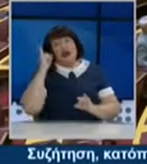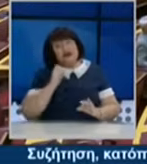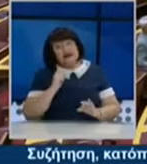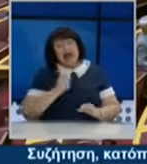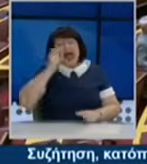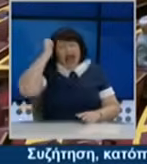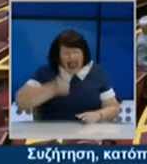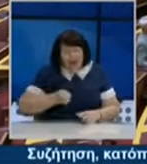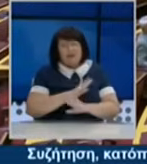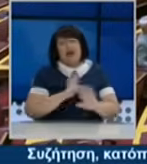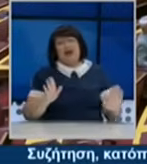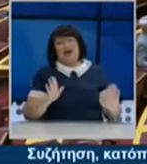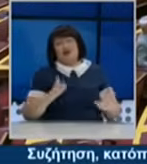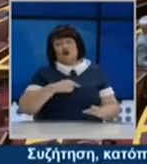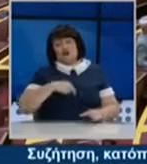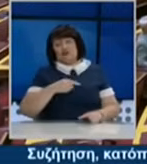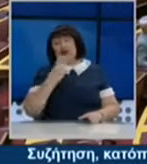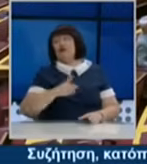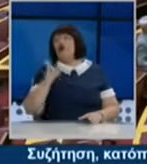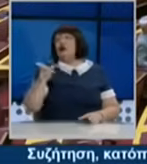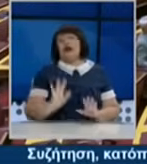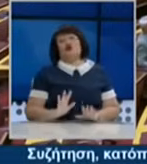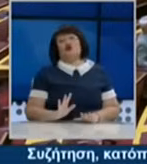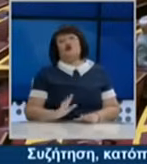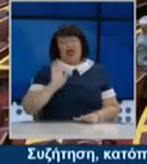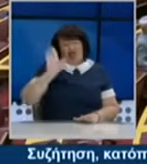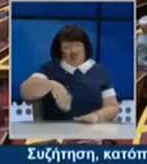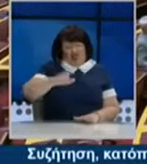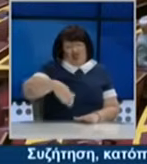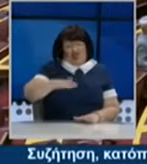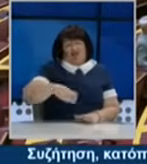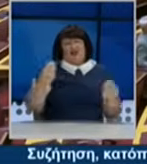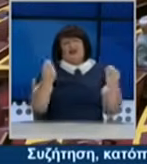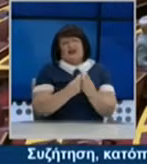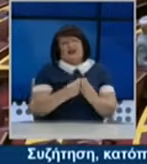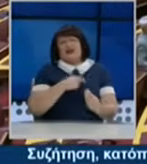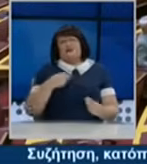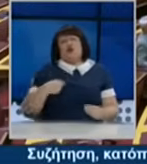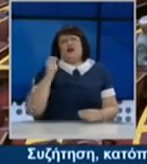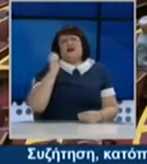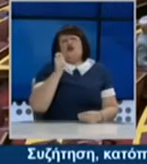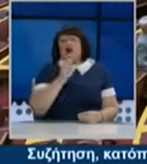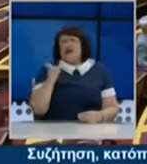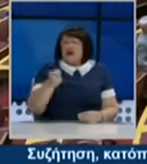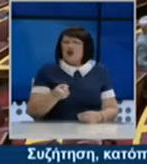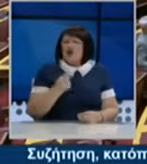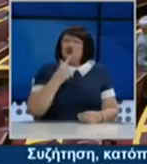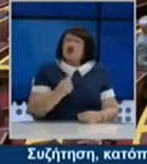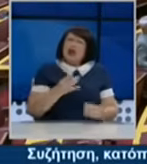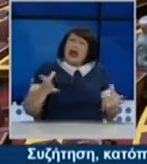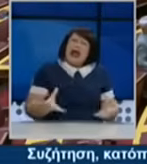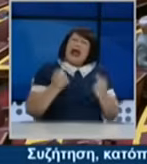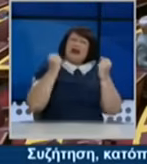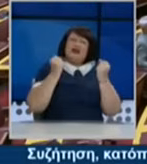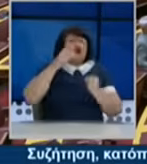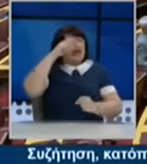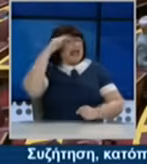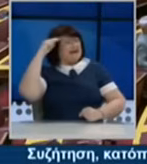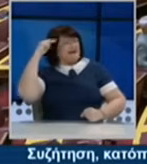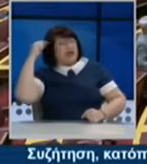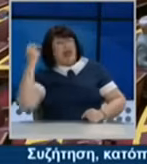είναι απαράδεκτη η συμπεριφορά σας, εξευτελιστική για πολιτικό αρχηγό, και μην πάτε τώρα να γλιτώσετε με